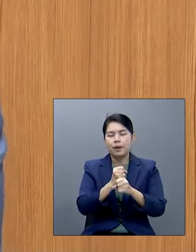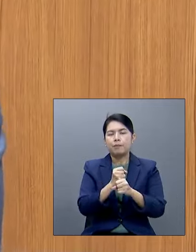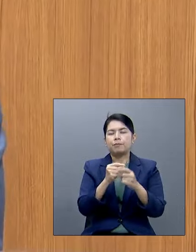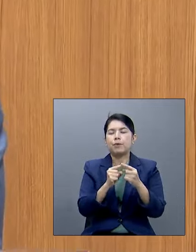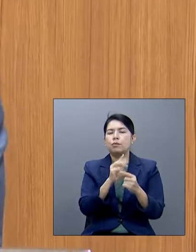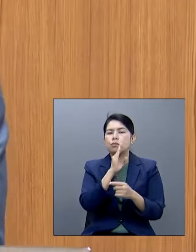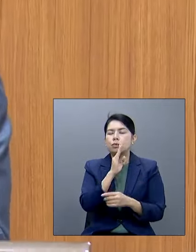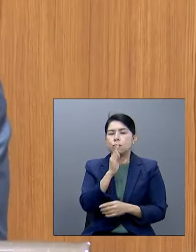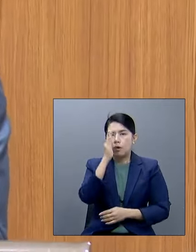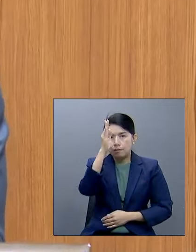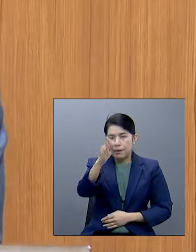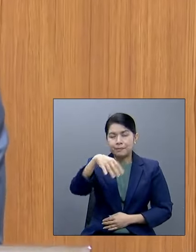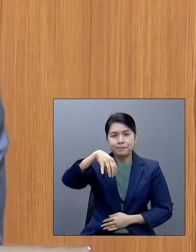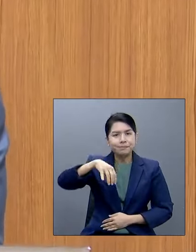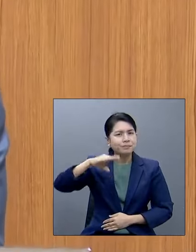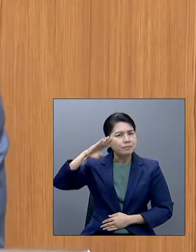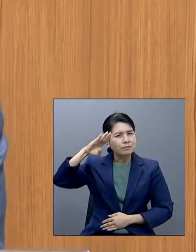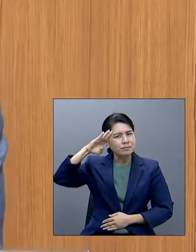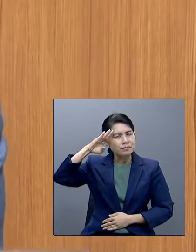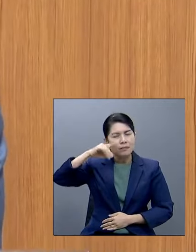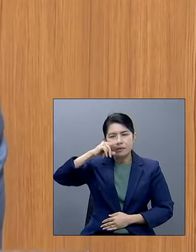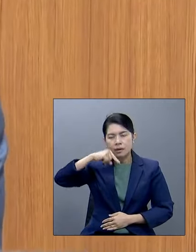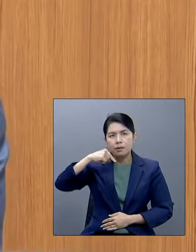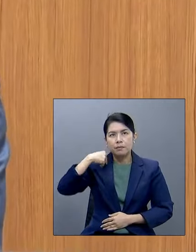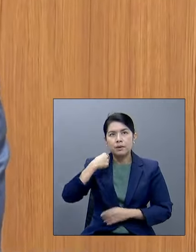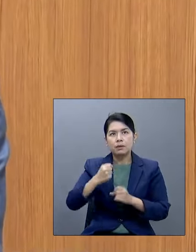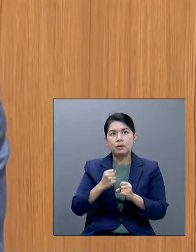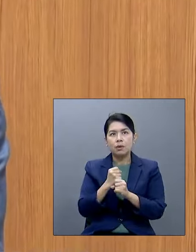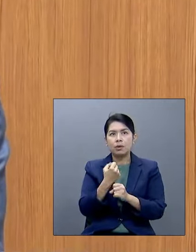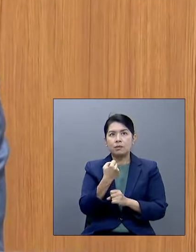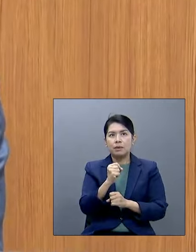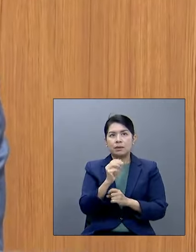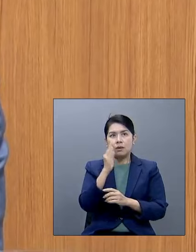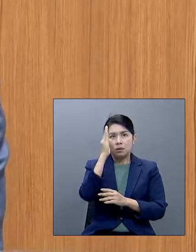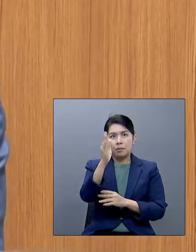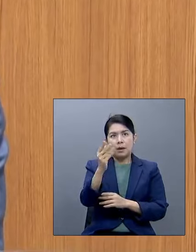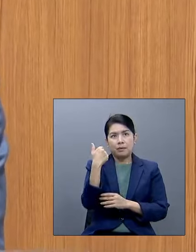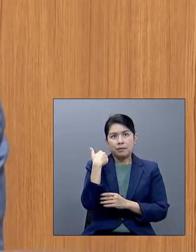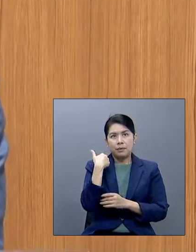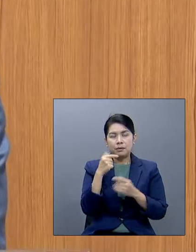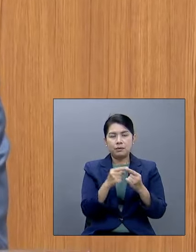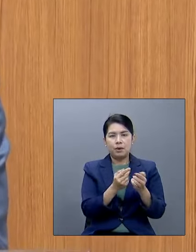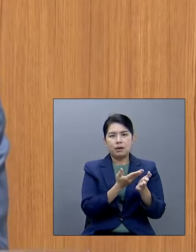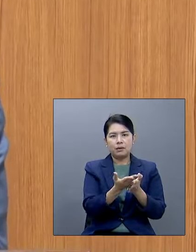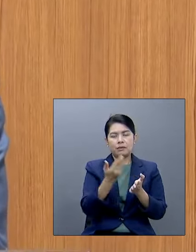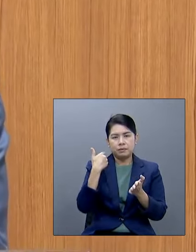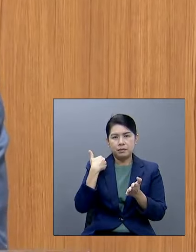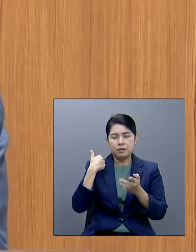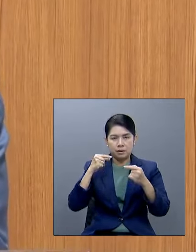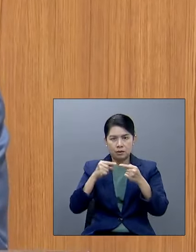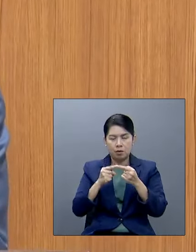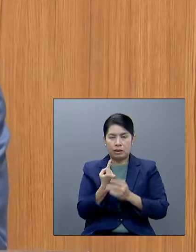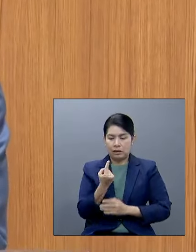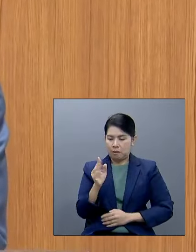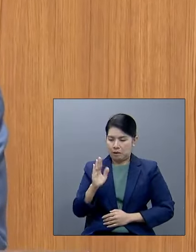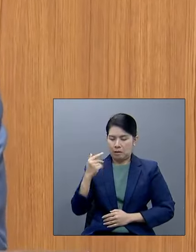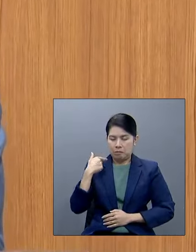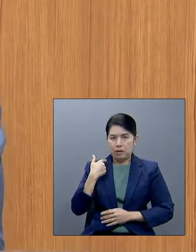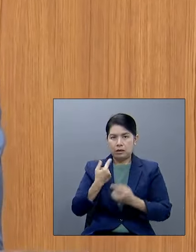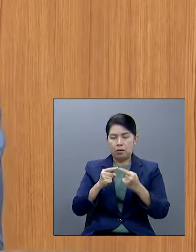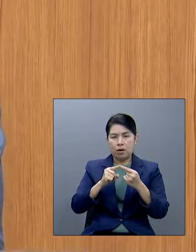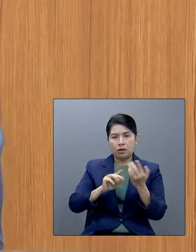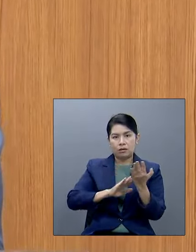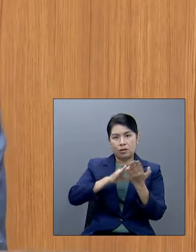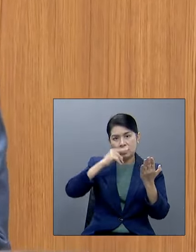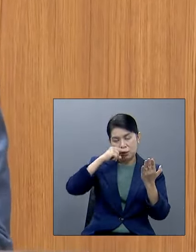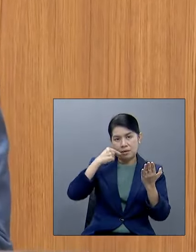ปในอนาคตอีก10ปีข้างหน้าอาจจะไม่ใช่เป็นผู้ซื้ออย่างเดียวอาจจะเป็นผู้ผลิตอาจจะเป็นผู้ผลิตเทค